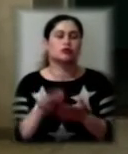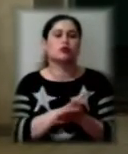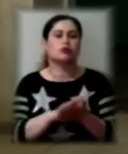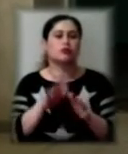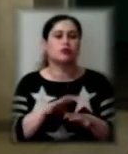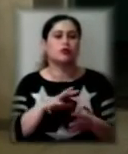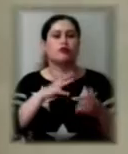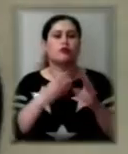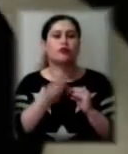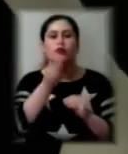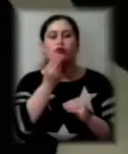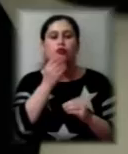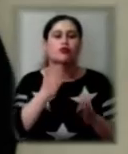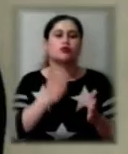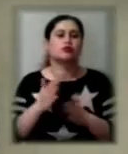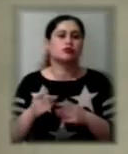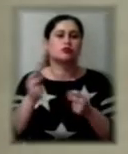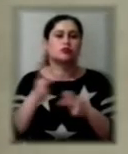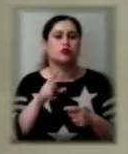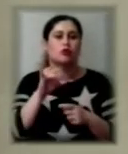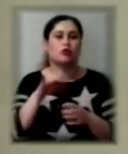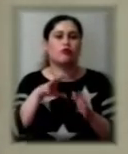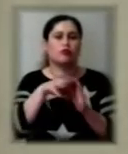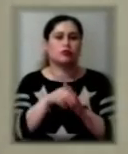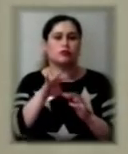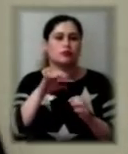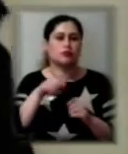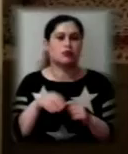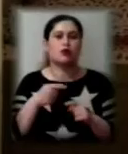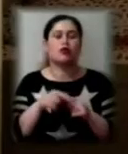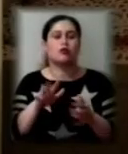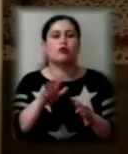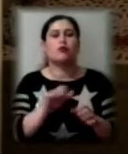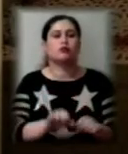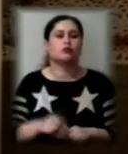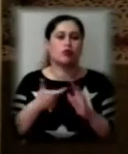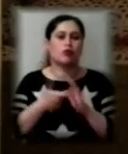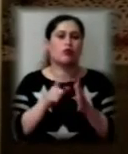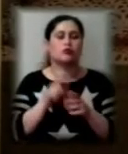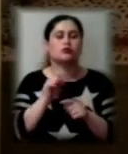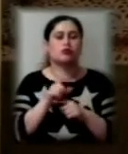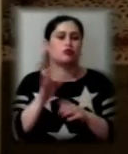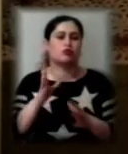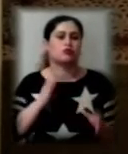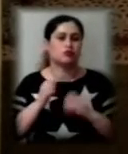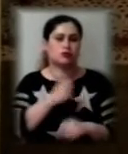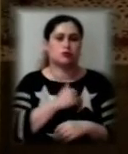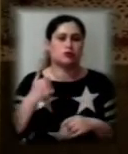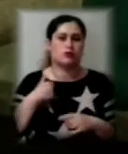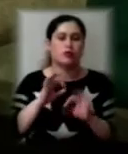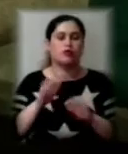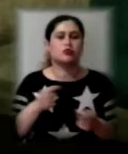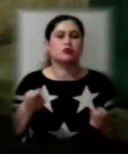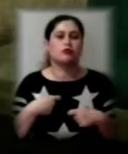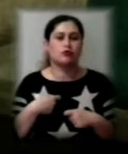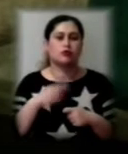користування у гуртожитку спеціальним хлоромісним розчином. А от вологе прибирання у кімнатах – завдання студентів, розказує завідувачка гуртожитку Тетяна